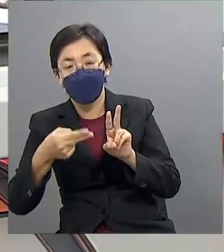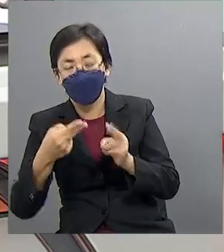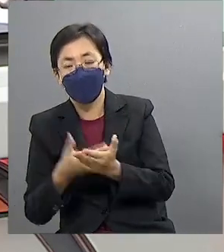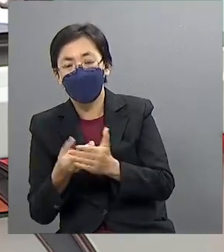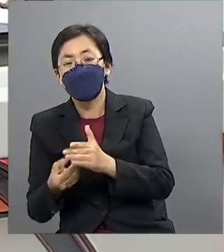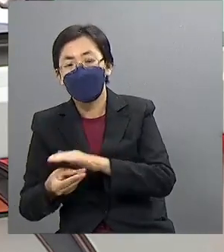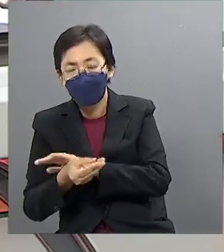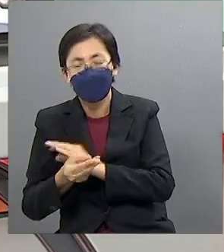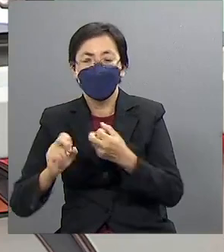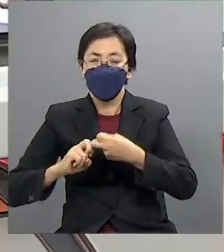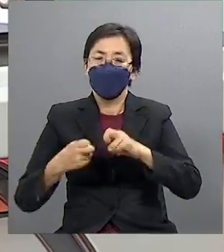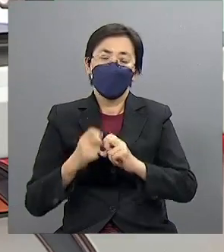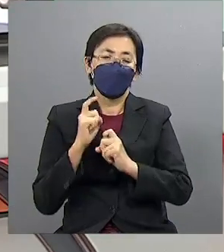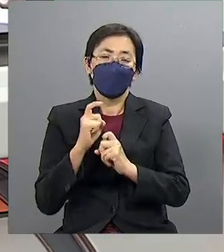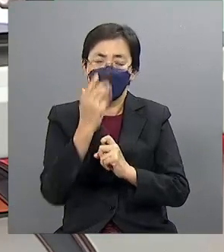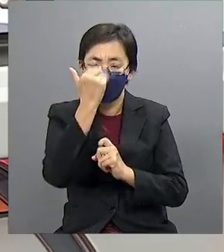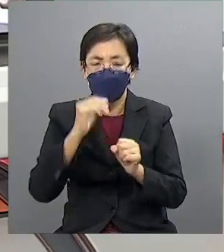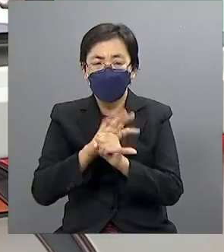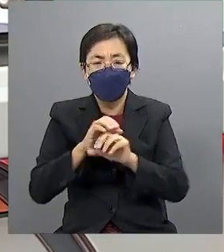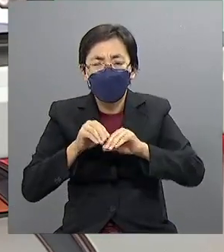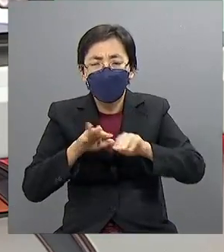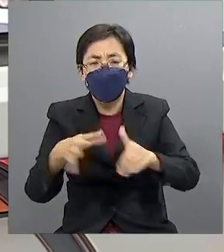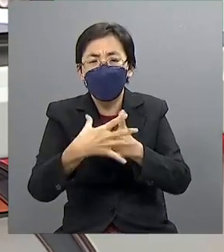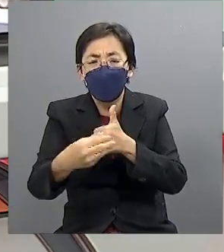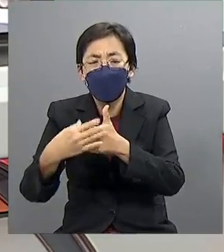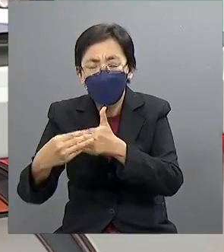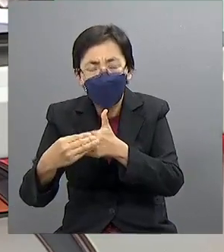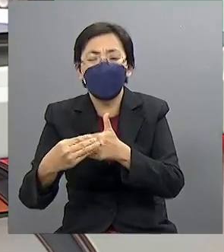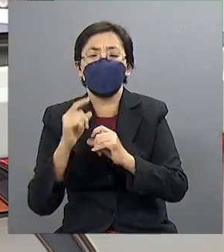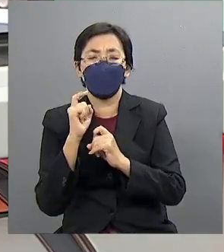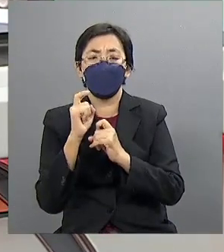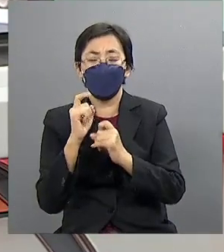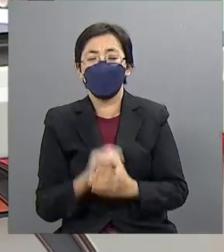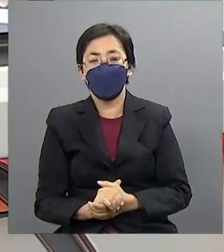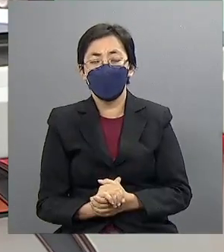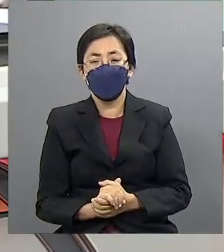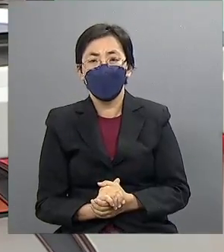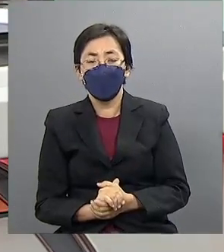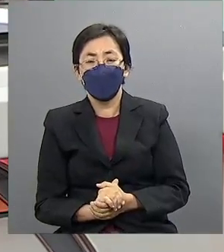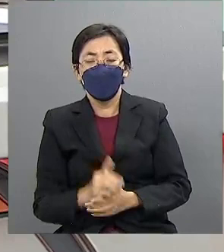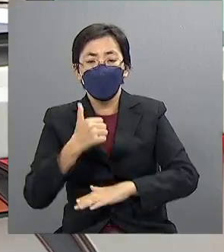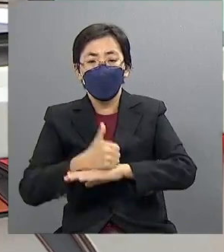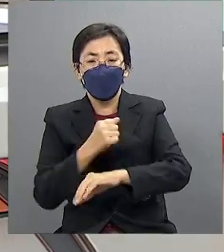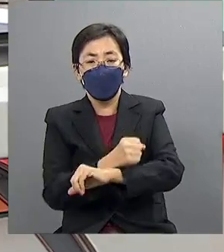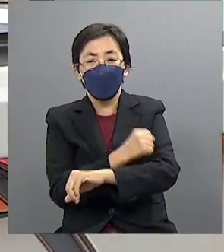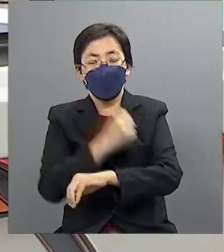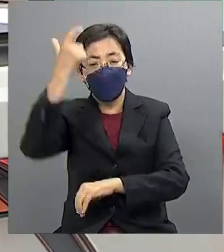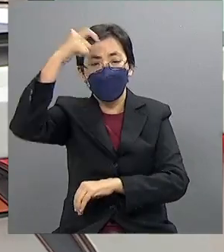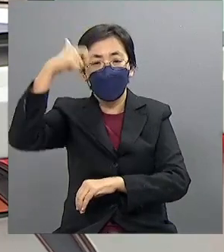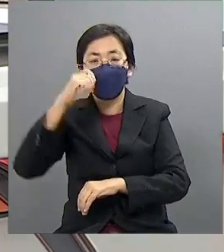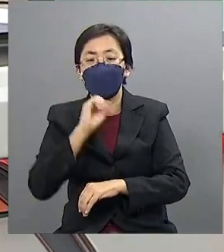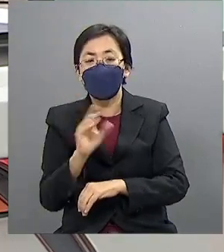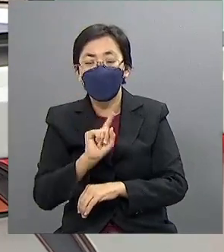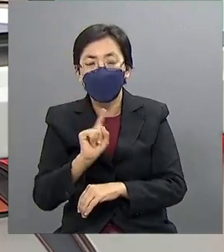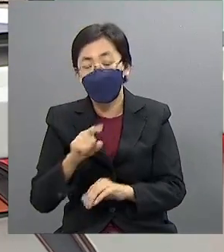กลายเป็นความเสี่ยงในการแพร่ระบาดของขวิด 19อีกด้วยแต่ก็มีความเห็นออกมาจากทางผู้นำแรงงานเงินมาเขาบอกว่าสาเหตุที่